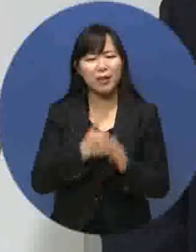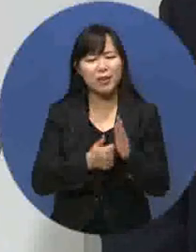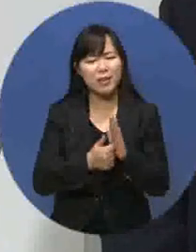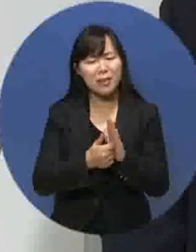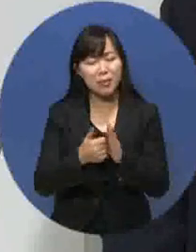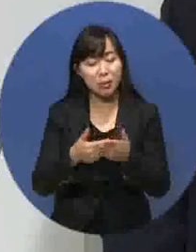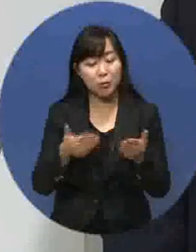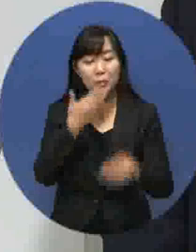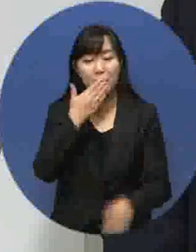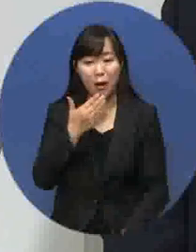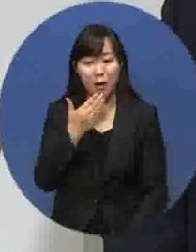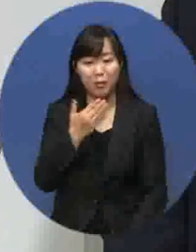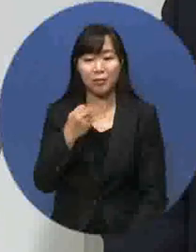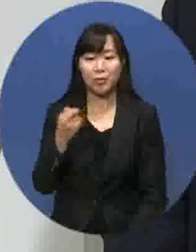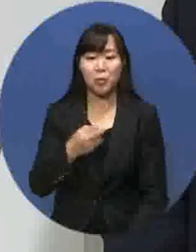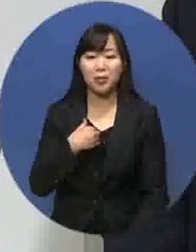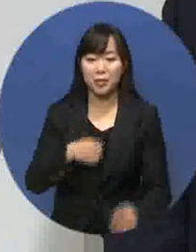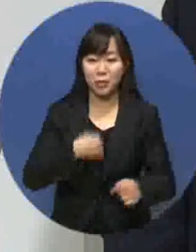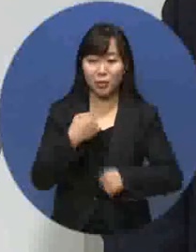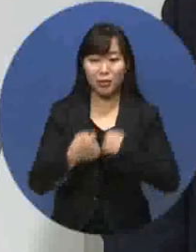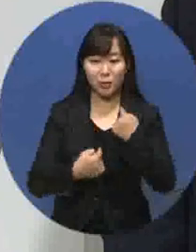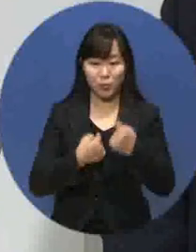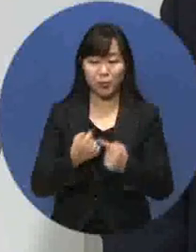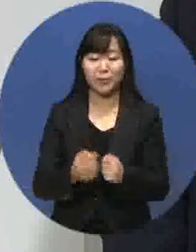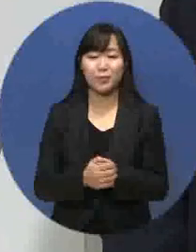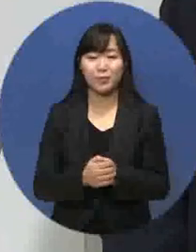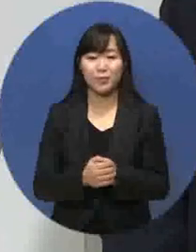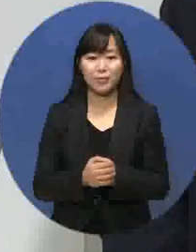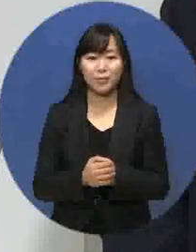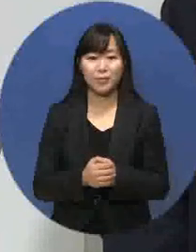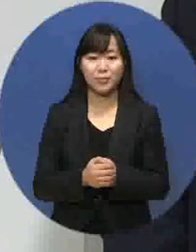수도 있고 그리고 저 스스로도 이게 막